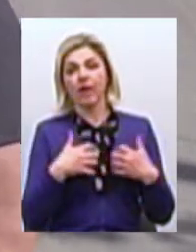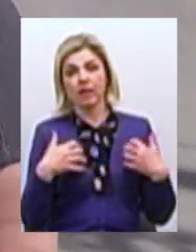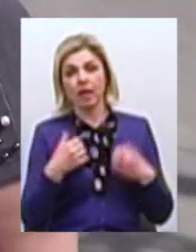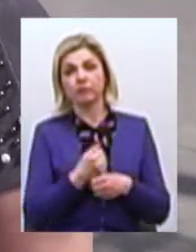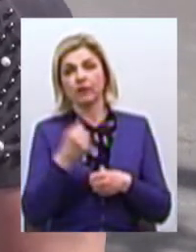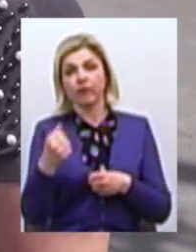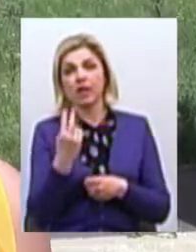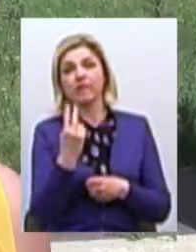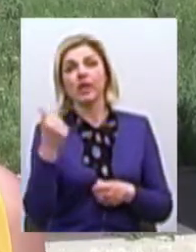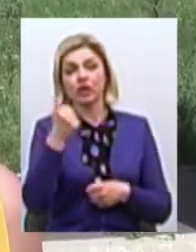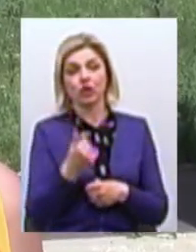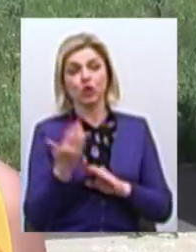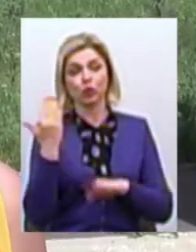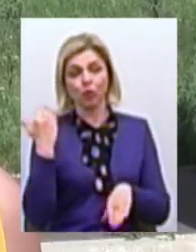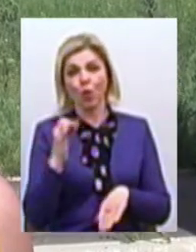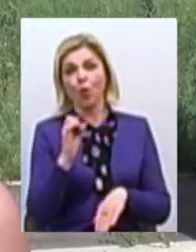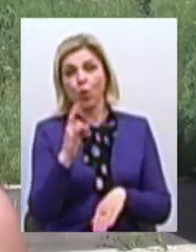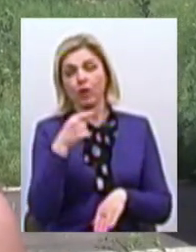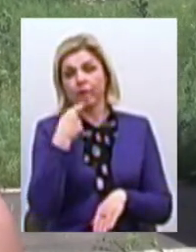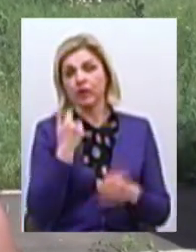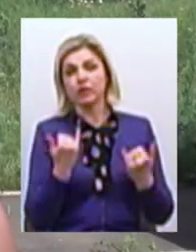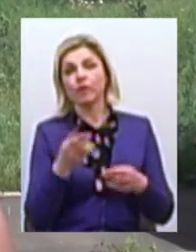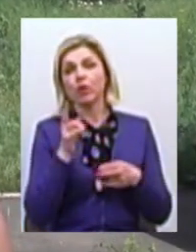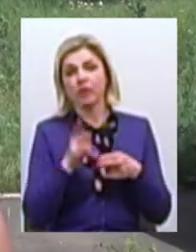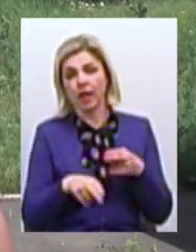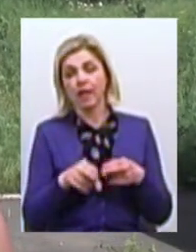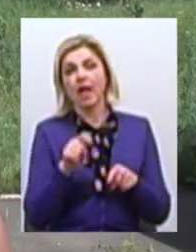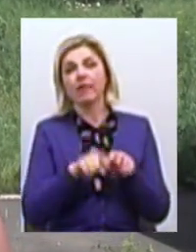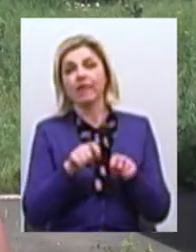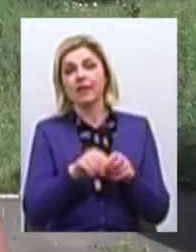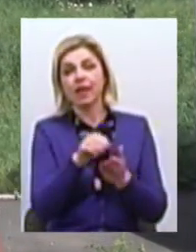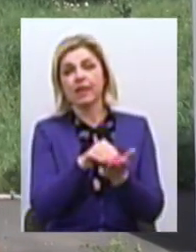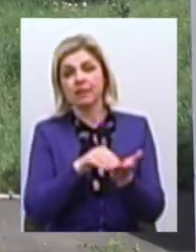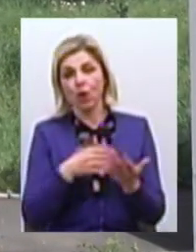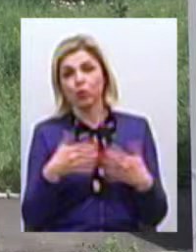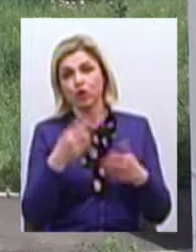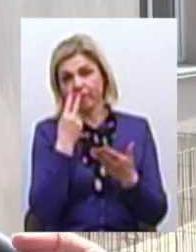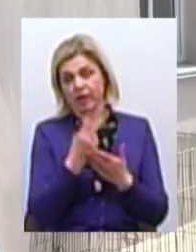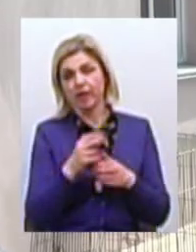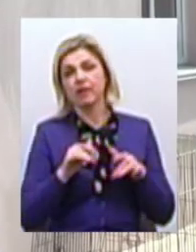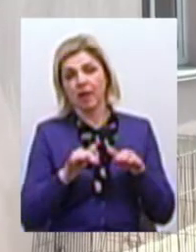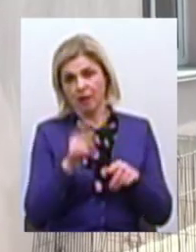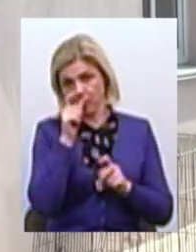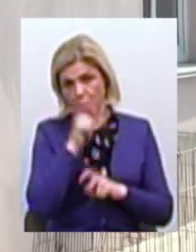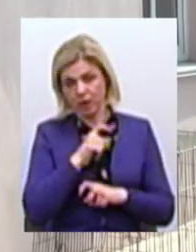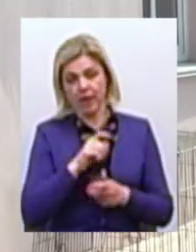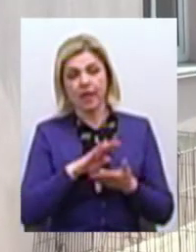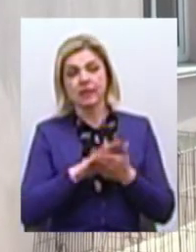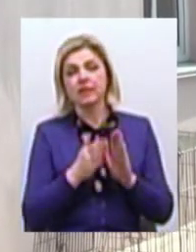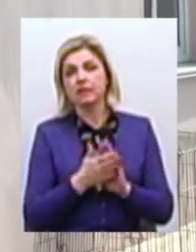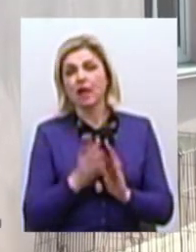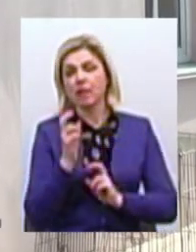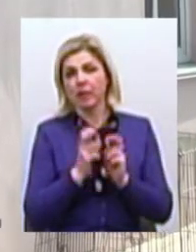призначено 2 тижні тому. Він каже, сьогодні закінчується інвентаризація і вже видно, справи погані. Технічний стан підприємства дуже